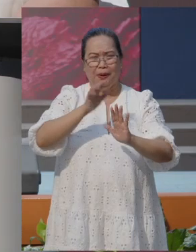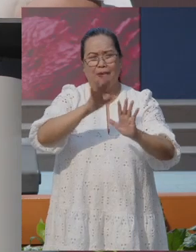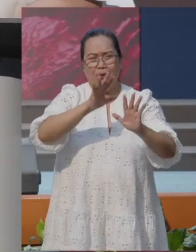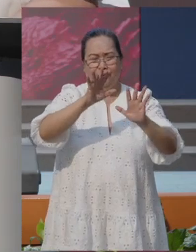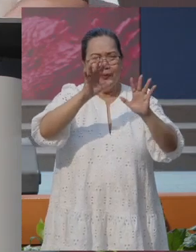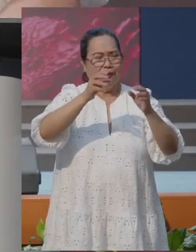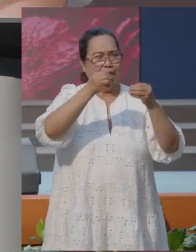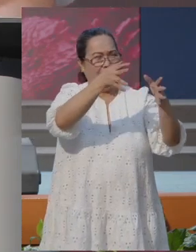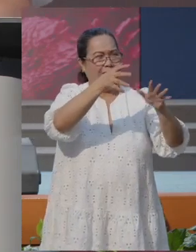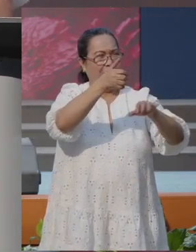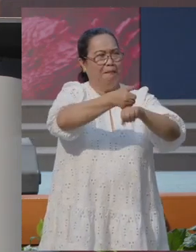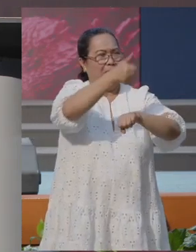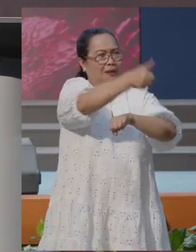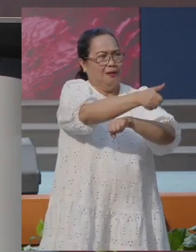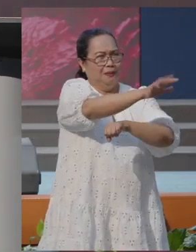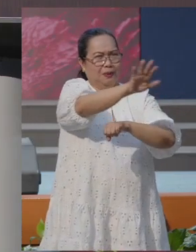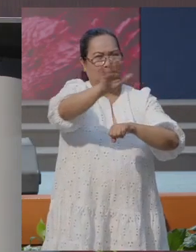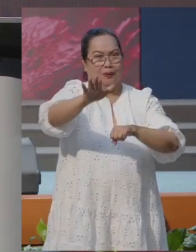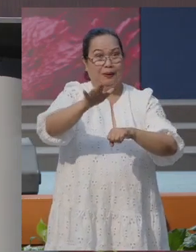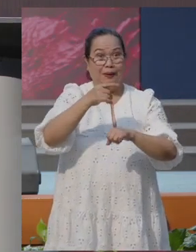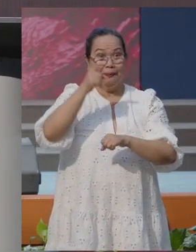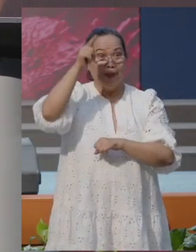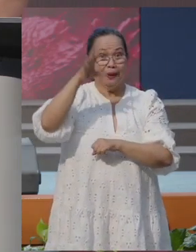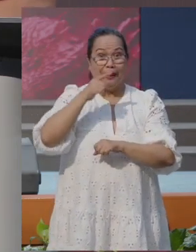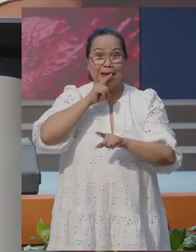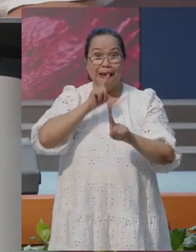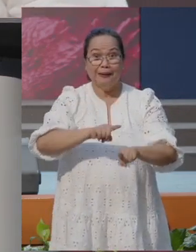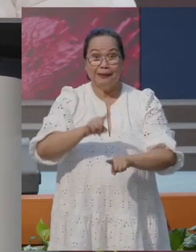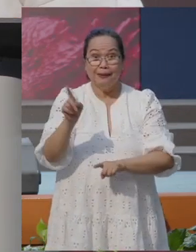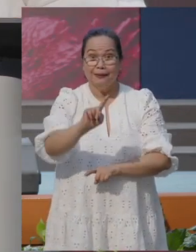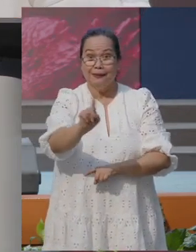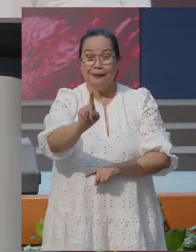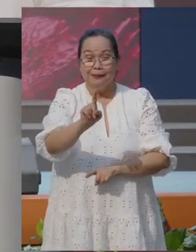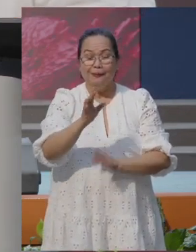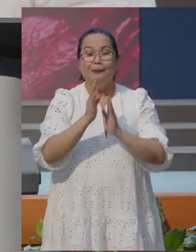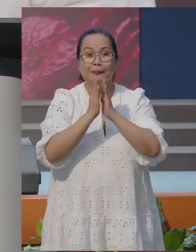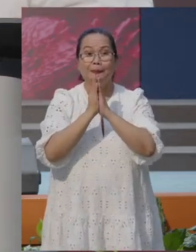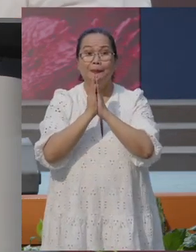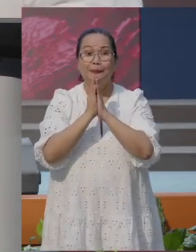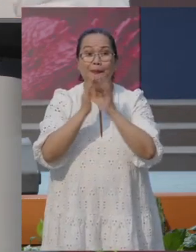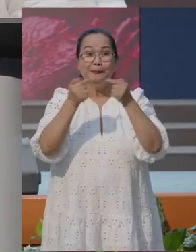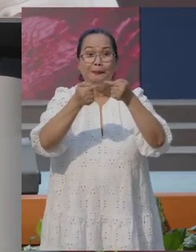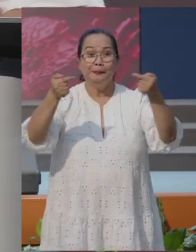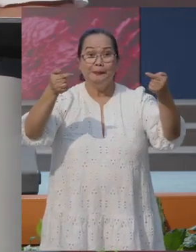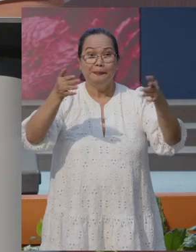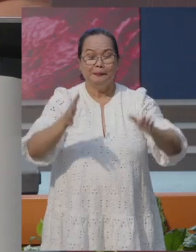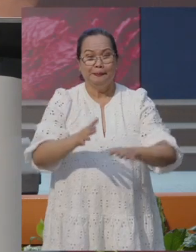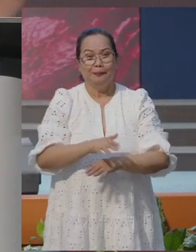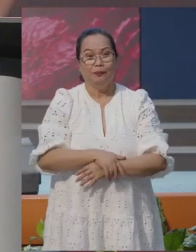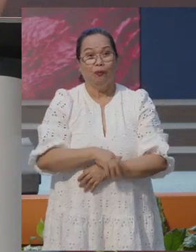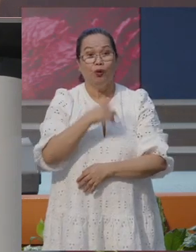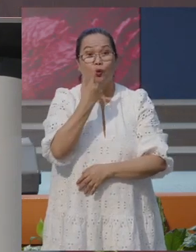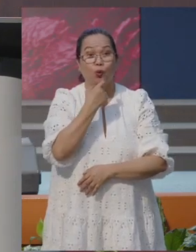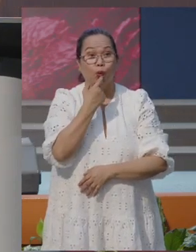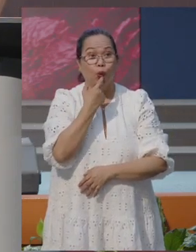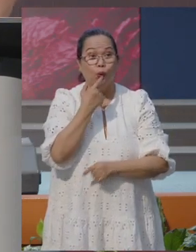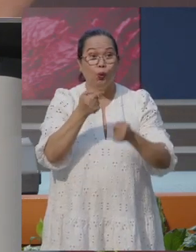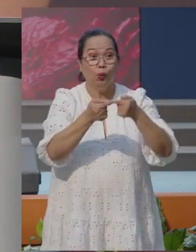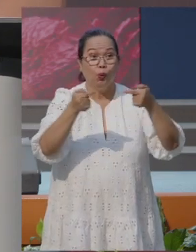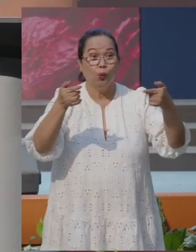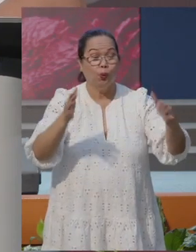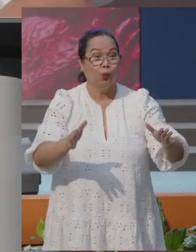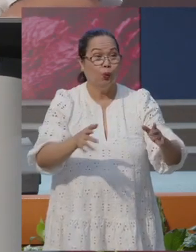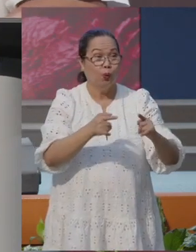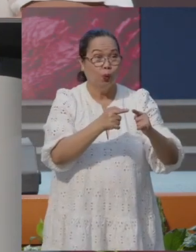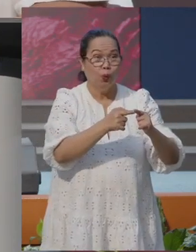lahat na sinagot ng Panginoon, dahil pinag-pray niya yung kaaway niya, alam niyo kung sino ang kaaway niya?